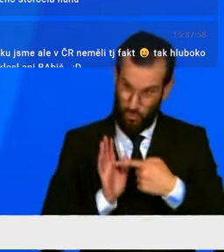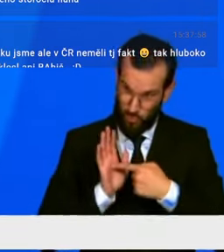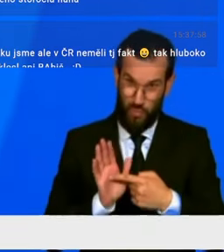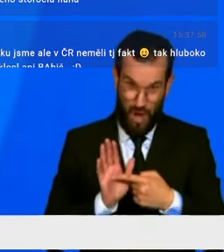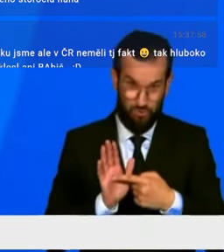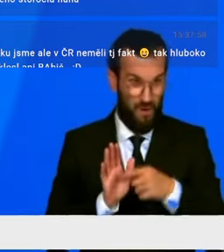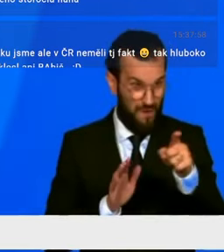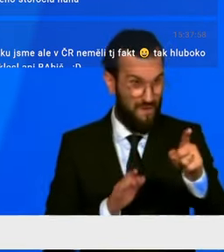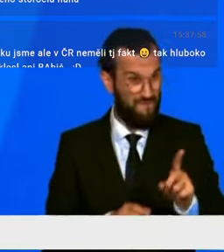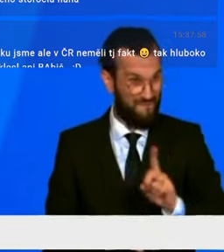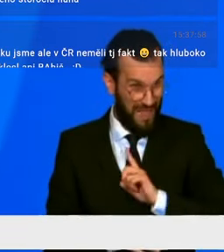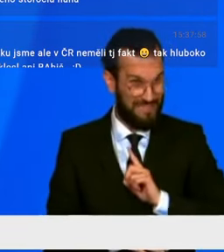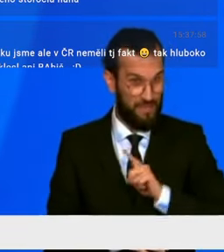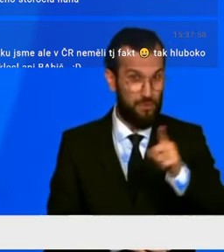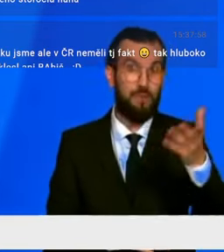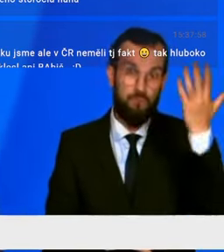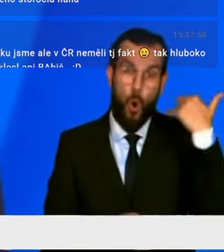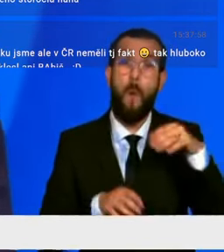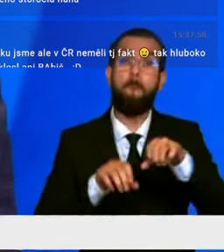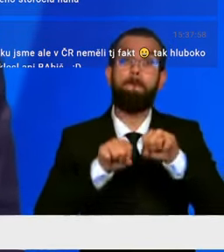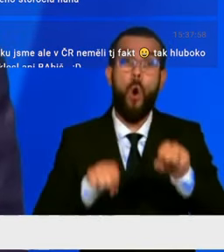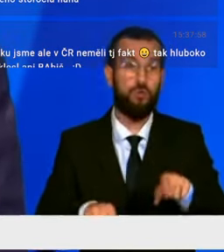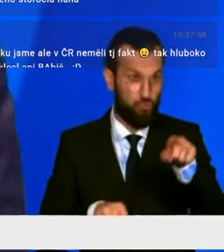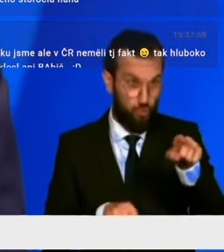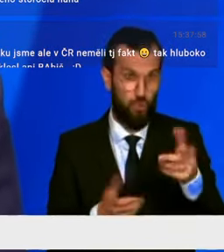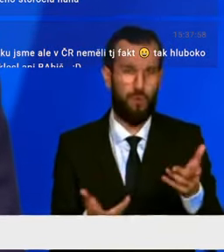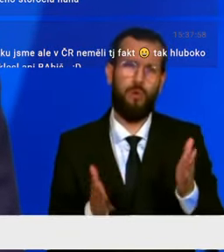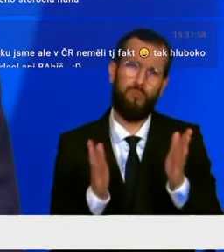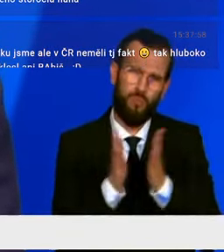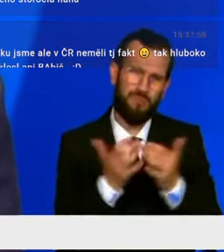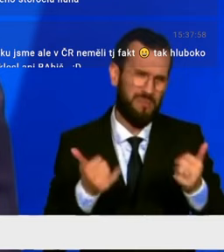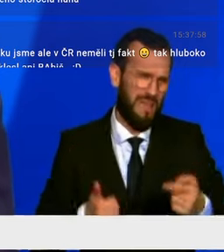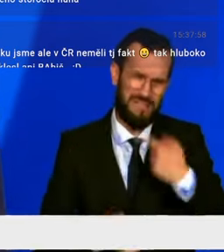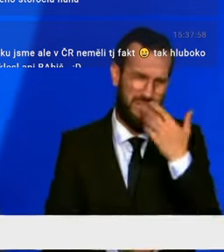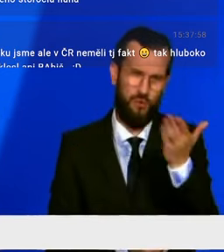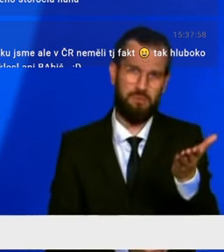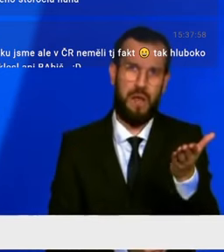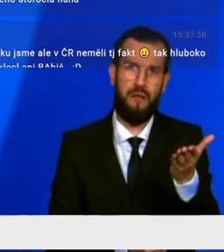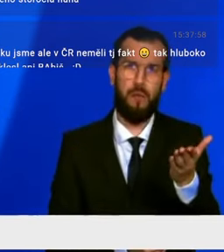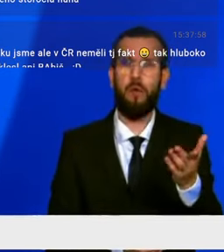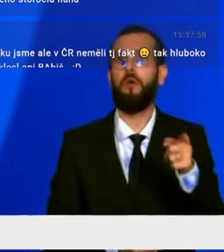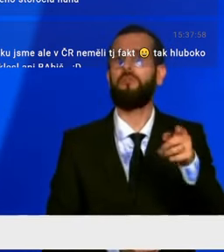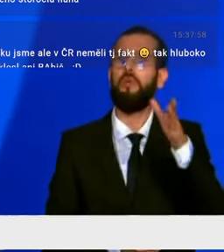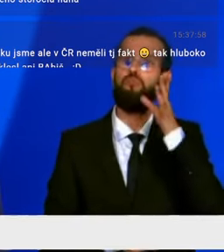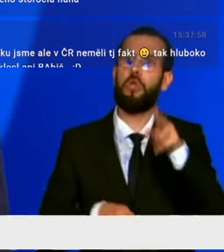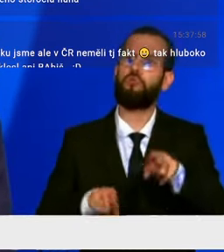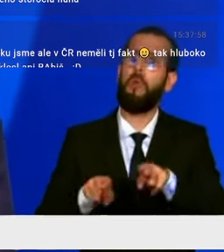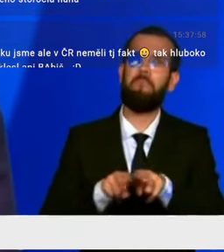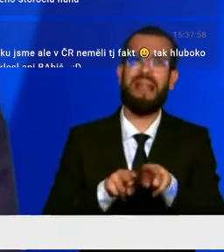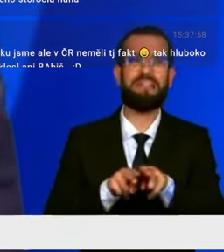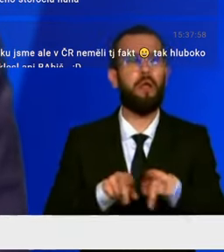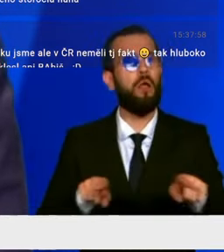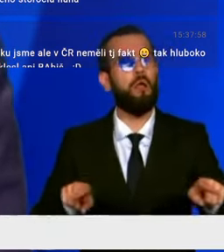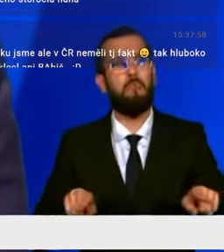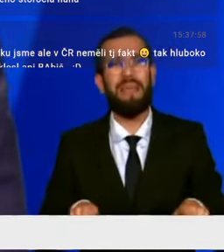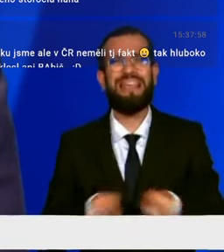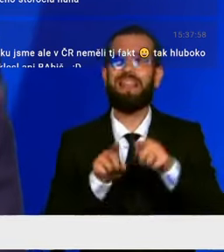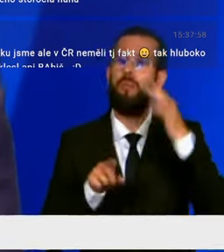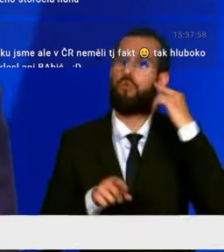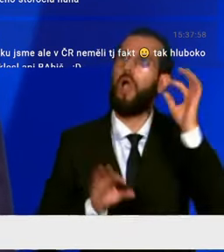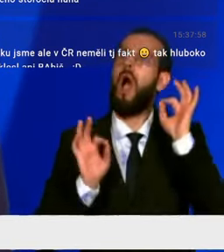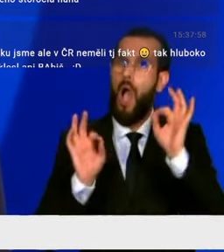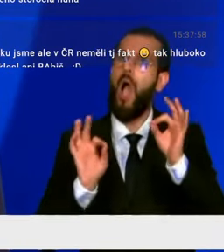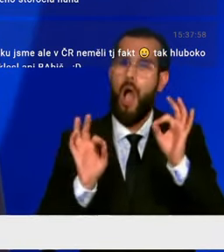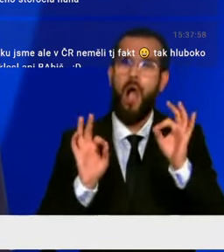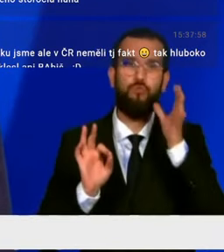vaše vlastenectvo keď ste boli pri moci tak nám tu teraz nerozprávajte že keď sa zrazu stanete prezidentom tak sa vám to v tej hlave všetko otočí a